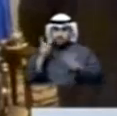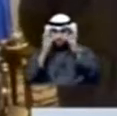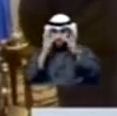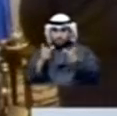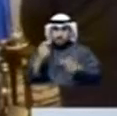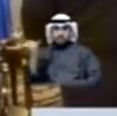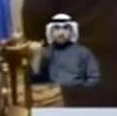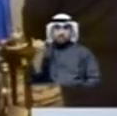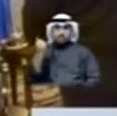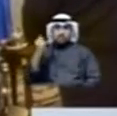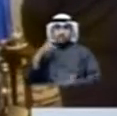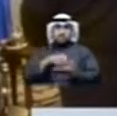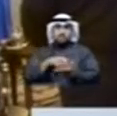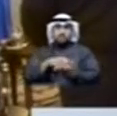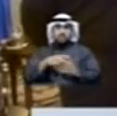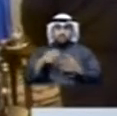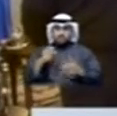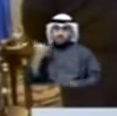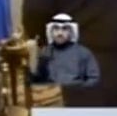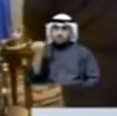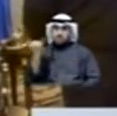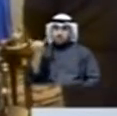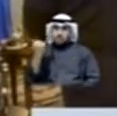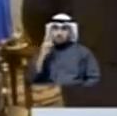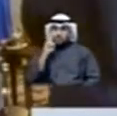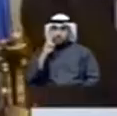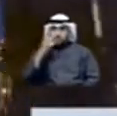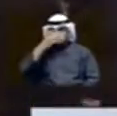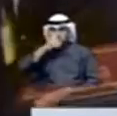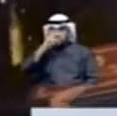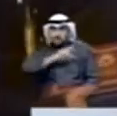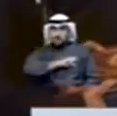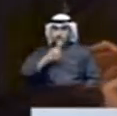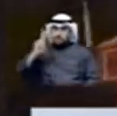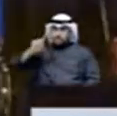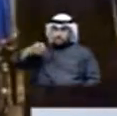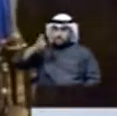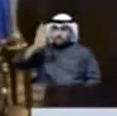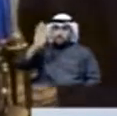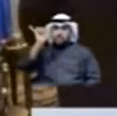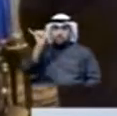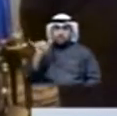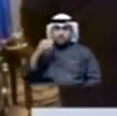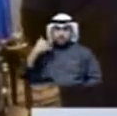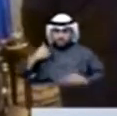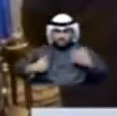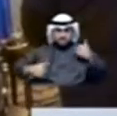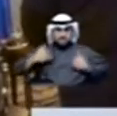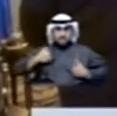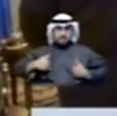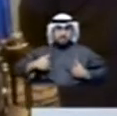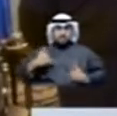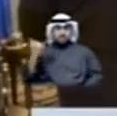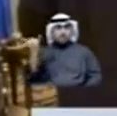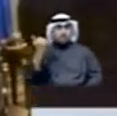بكل فخر واعتزاز ما قدمه الشهيد وكيل عريف تركي العنزي ورفقائه المصابين لهذا الوطن من